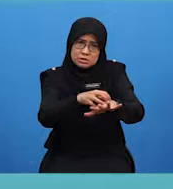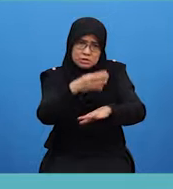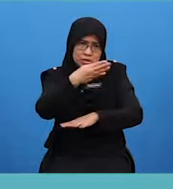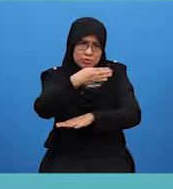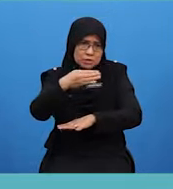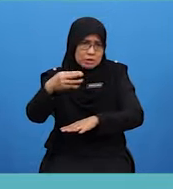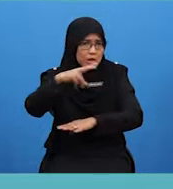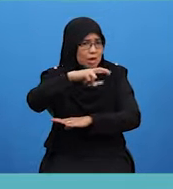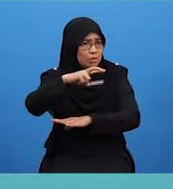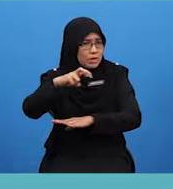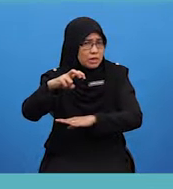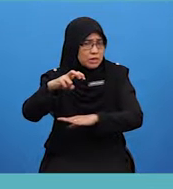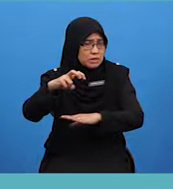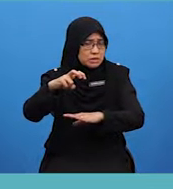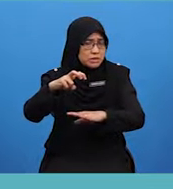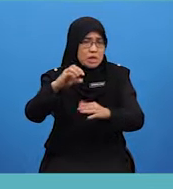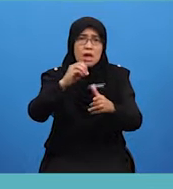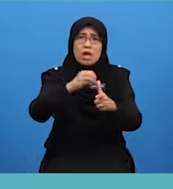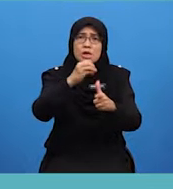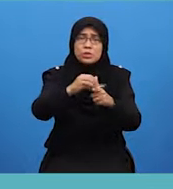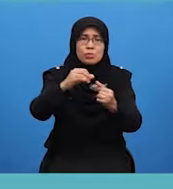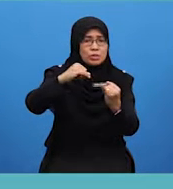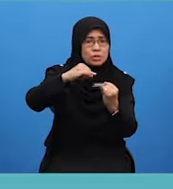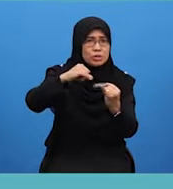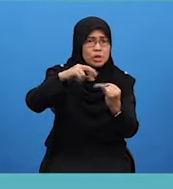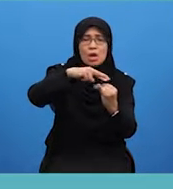virus ataupun kulat dalam tempoh tersebut.